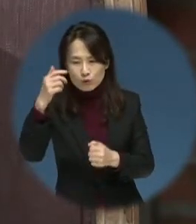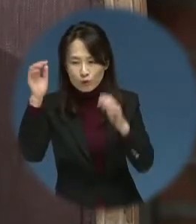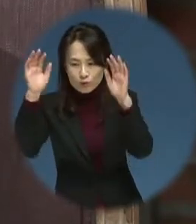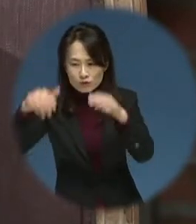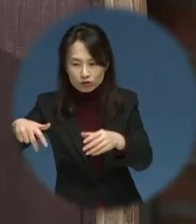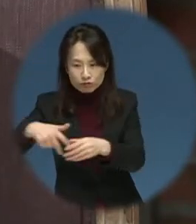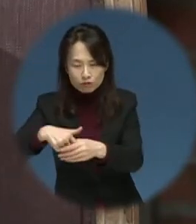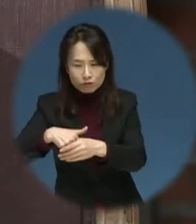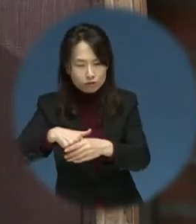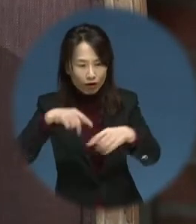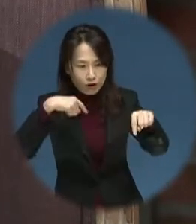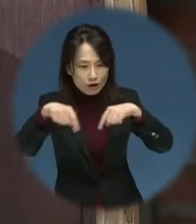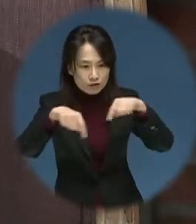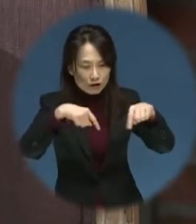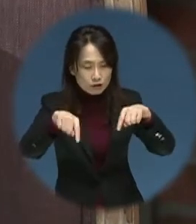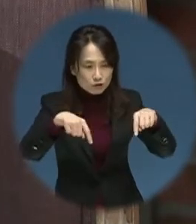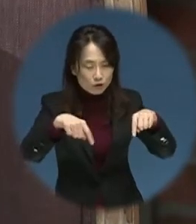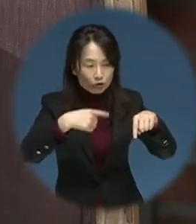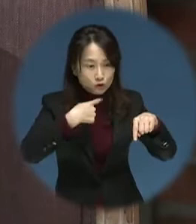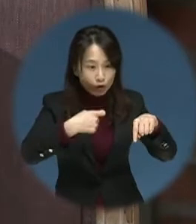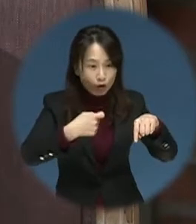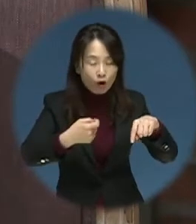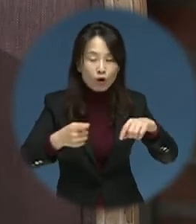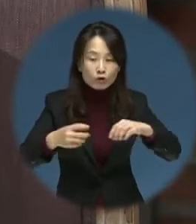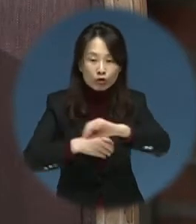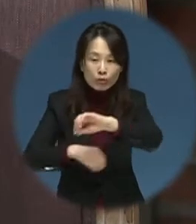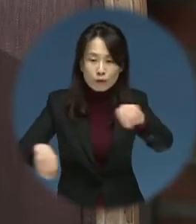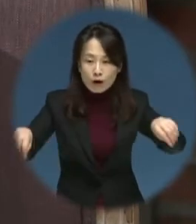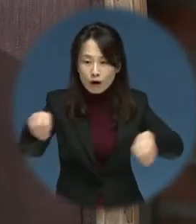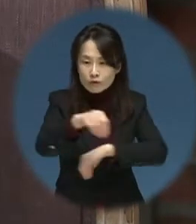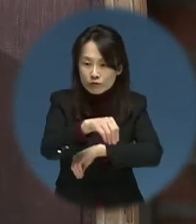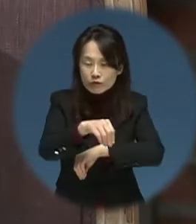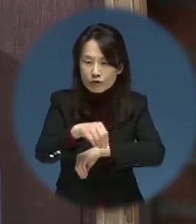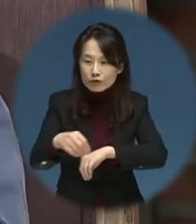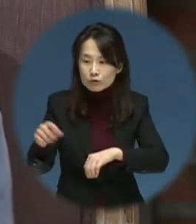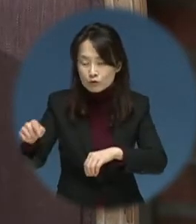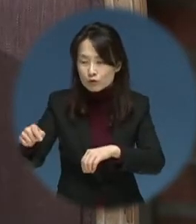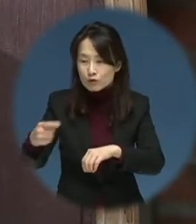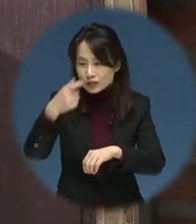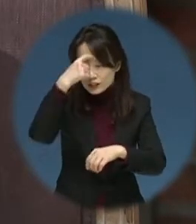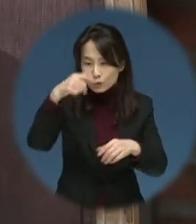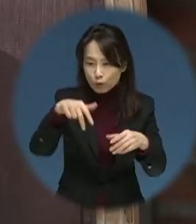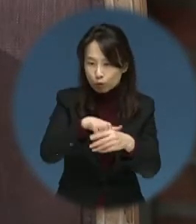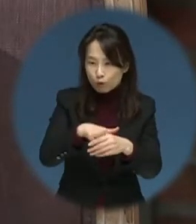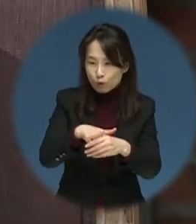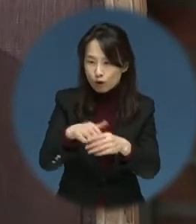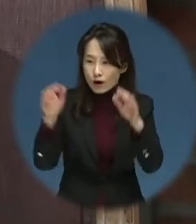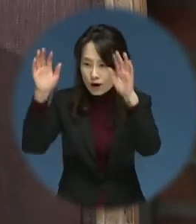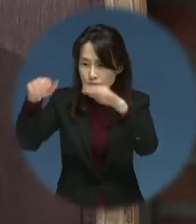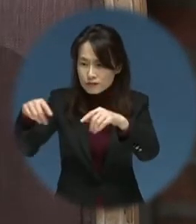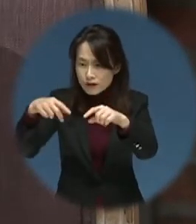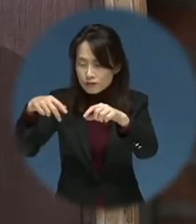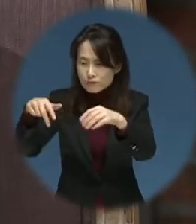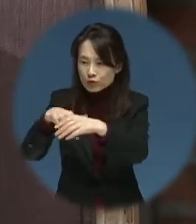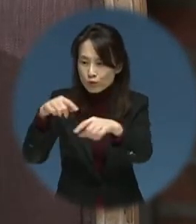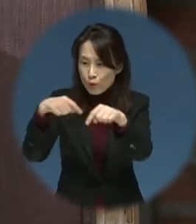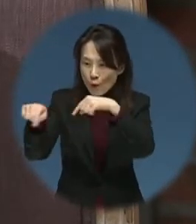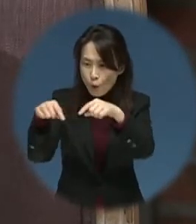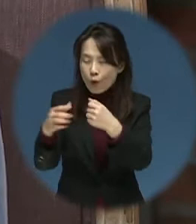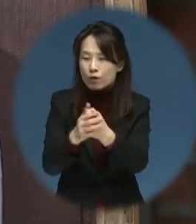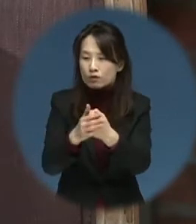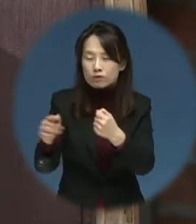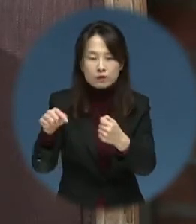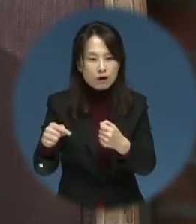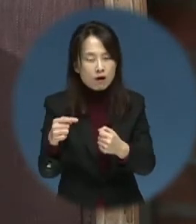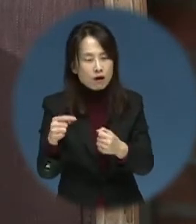저 세력으로부터 그걸로 지배당하니까 예. 이게 이제 모욕감이나 이걸 참을 수가 없죠. 예. 그 중에 한